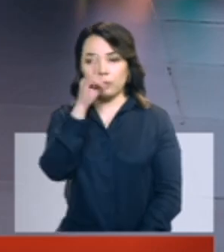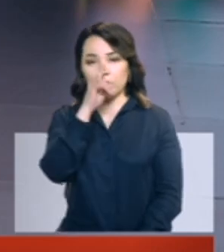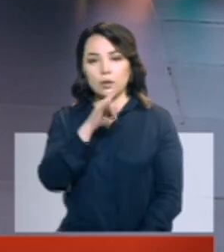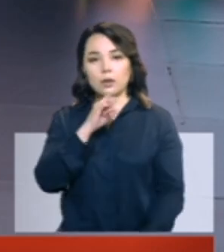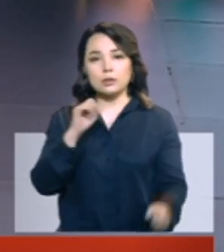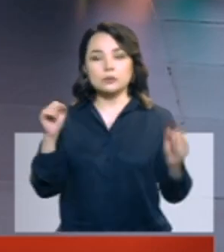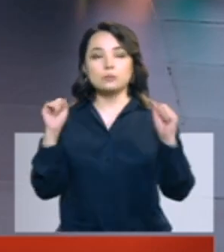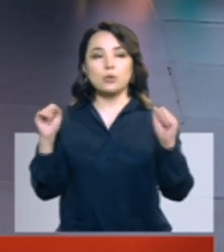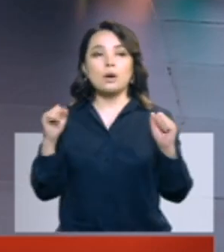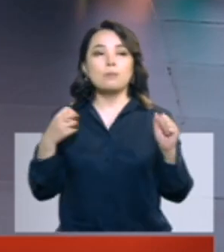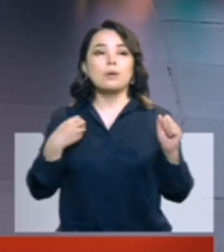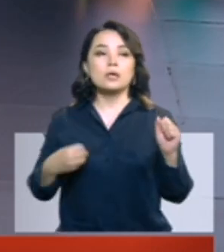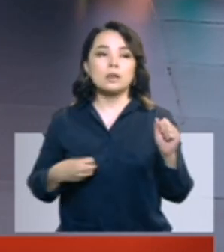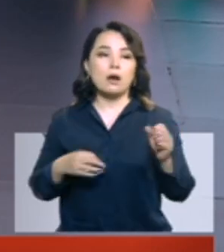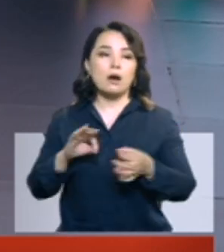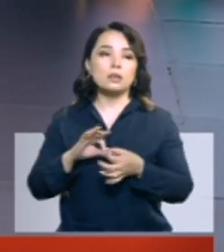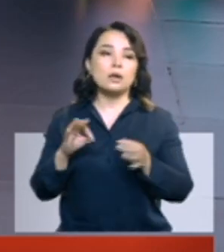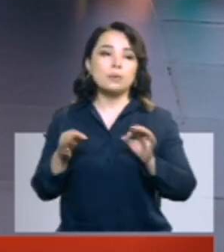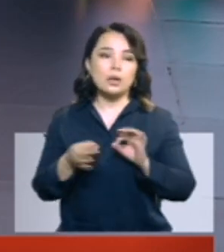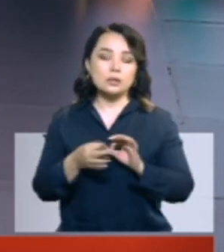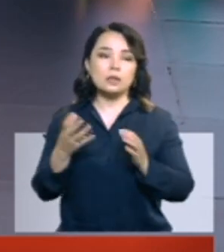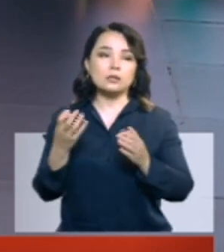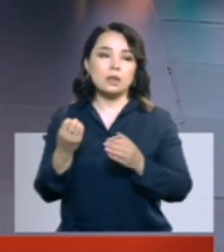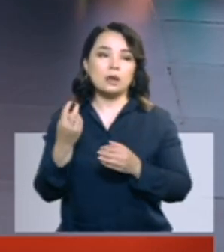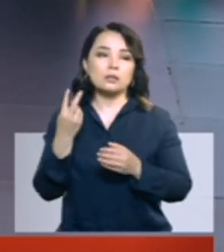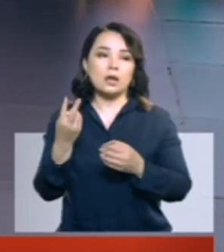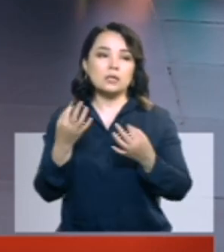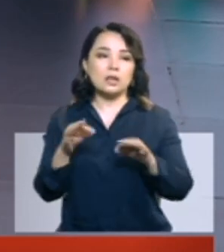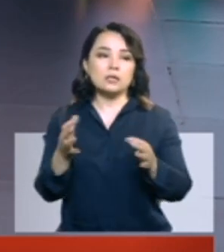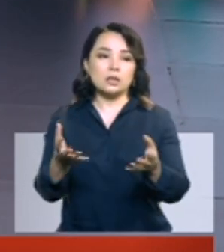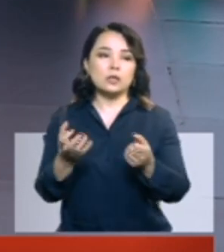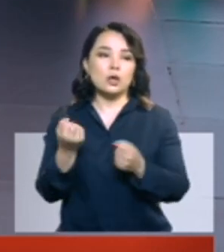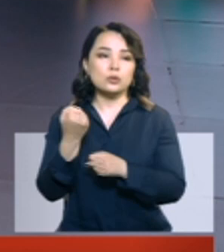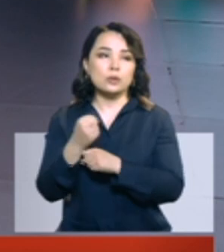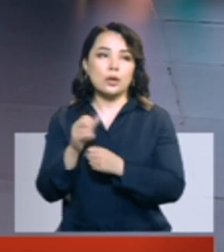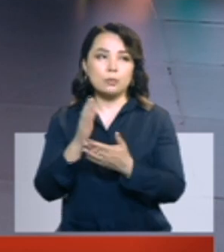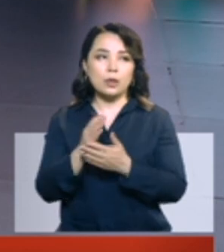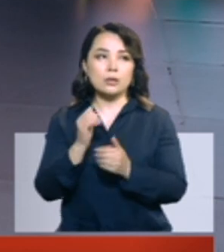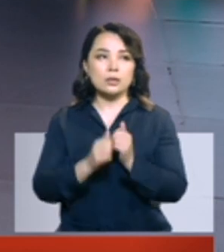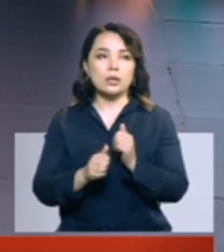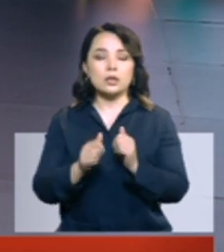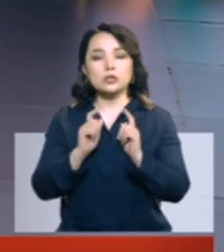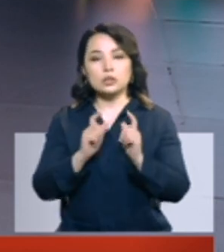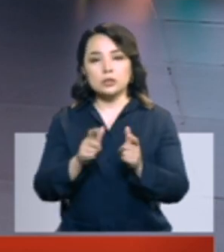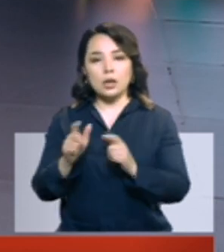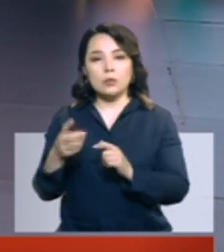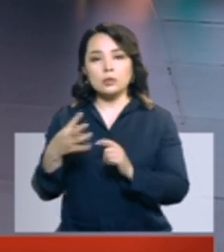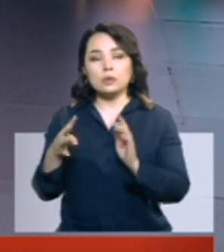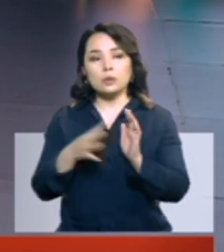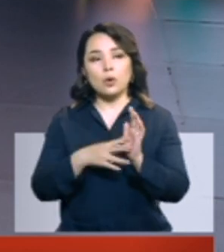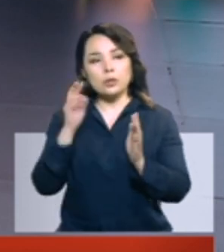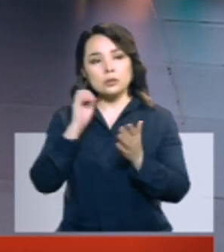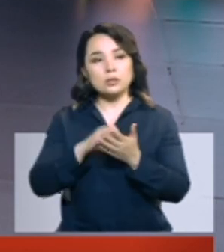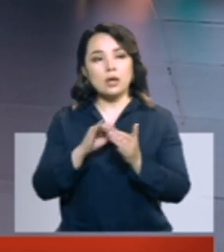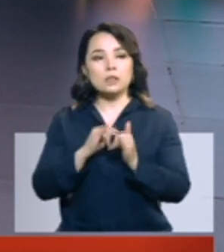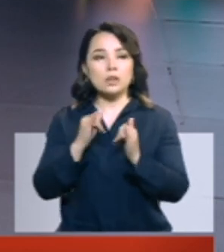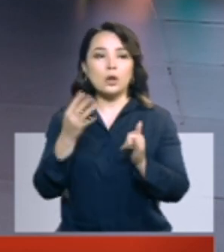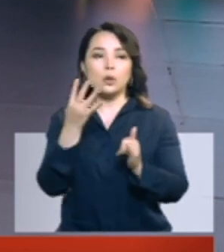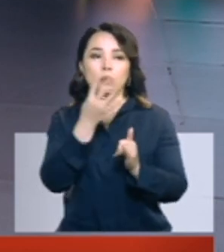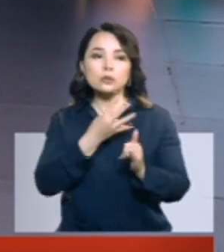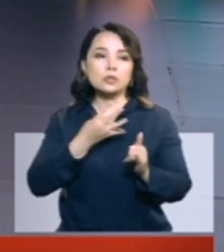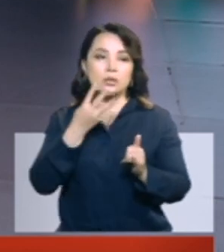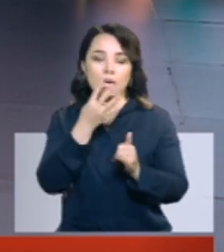Қазақстан спортшылары Париж олимпиадасына тағы екі лицензия жеңіп алды. Осылайша жолдама саны 49-ға жетті. Төрт жылдықтың